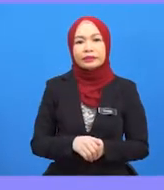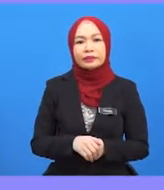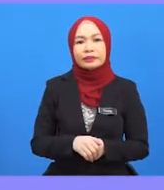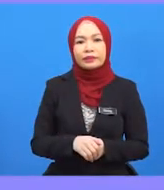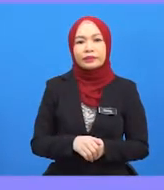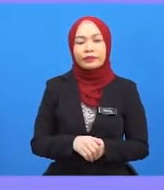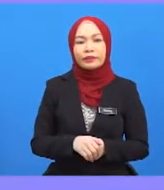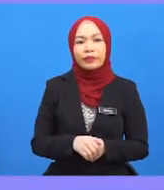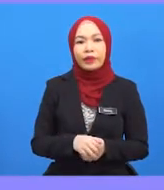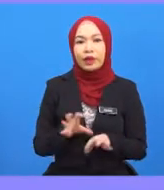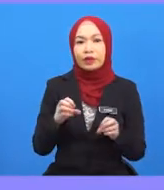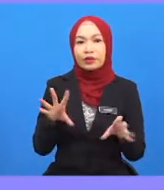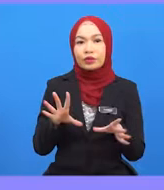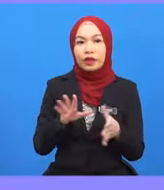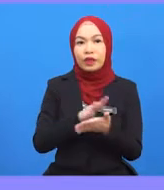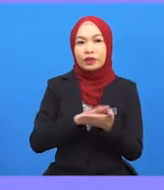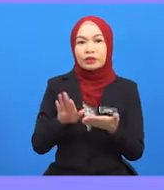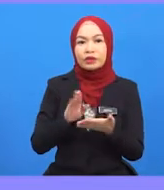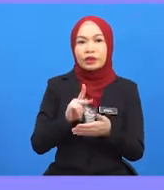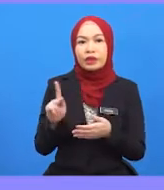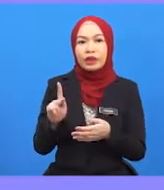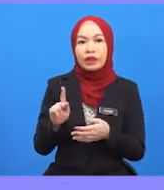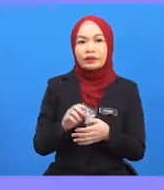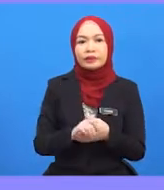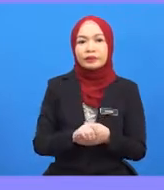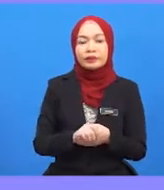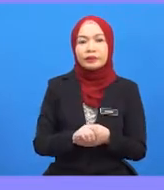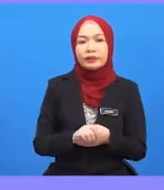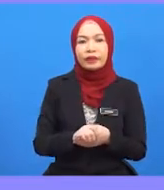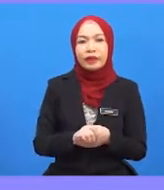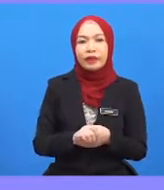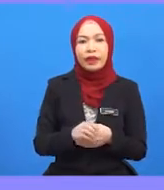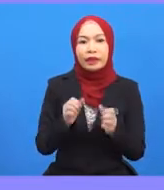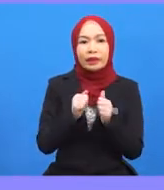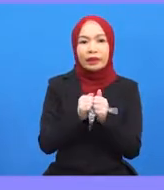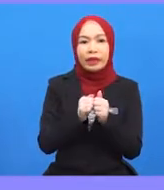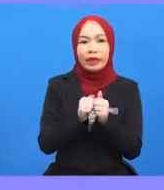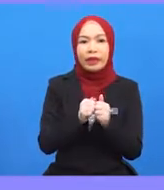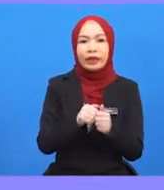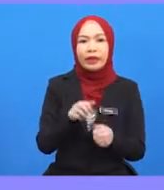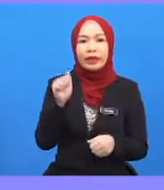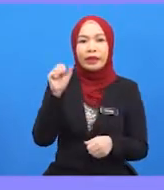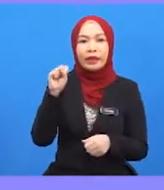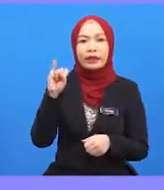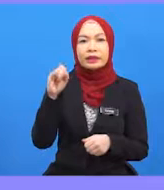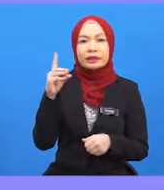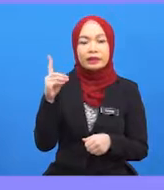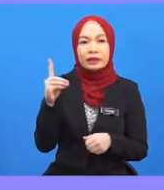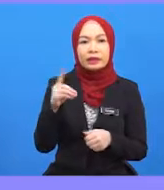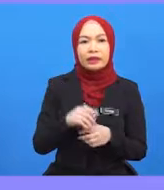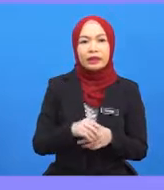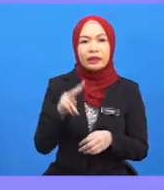bilaskan permukaan di bahagian dalam sebatang biuret dengan asid nitrit. Kemudian keluarkan semua larutan